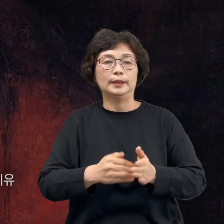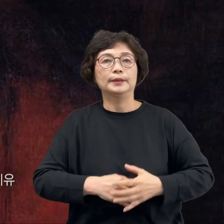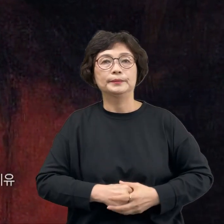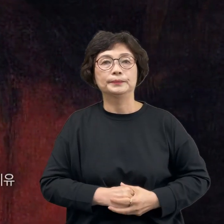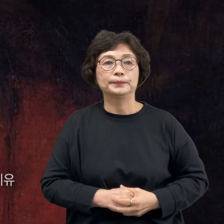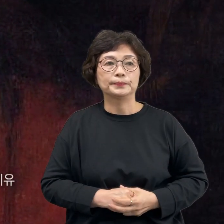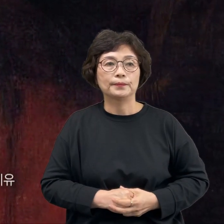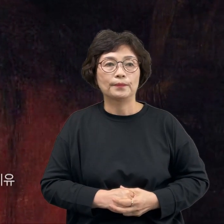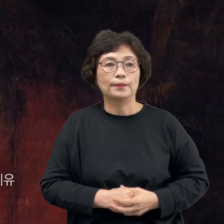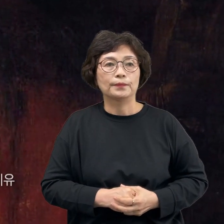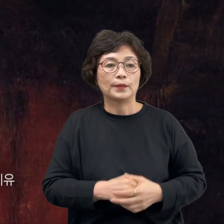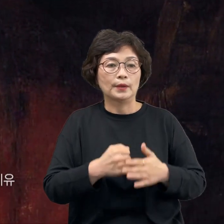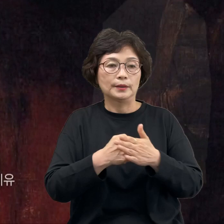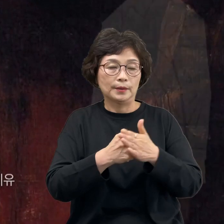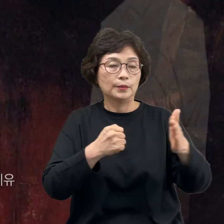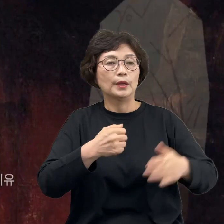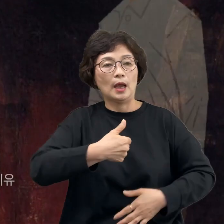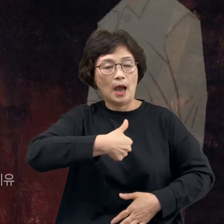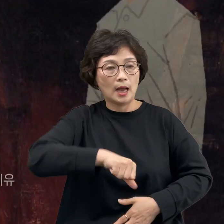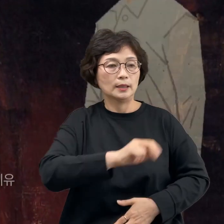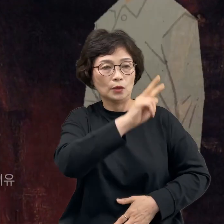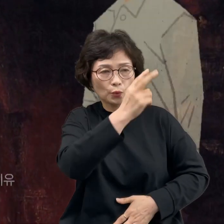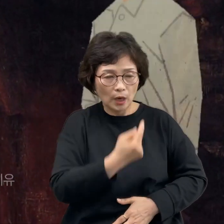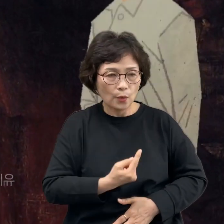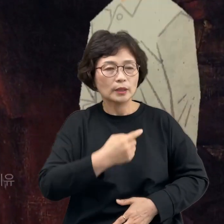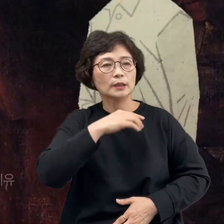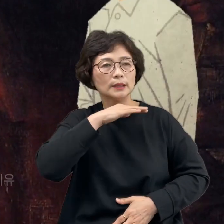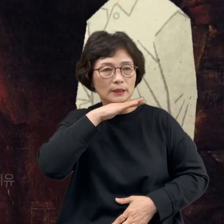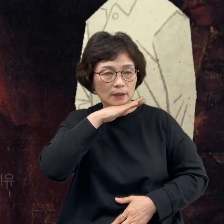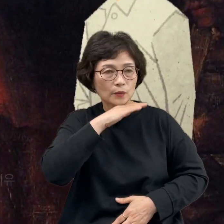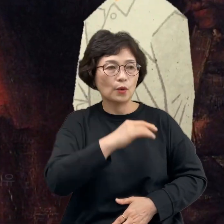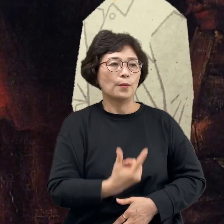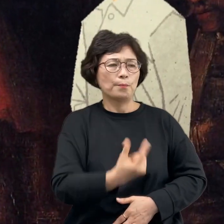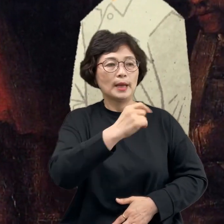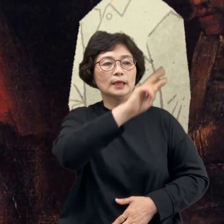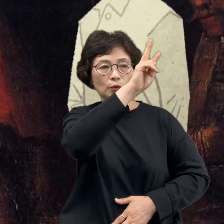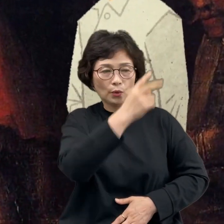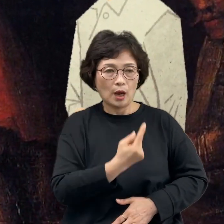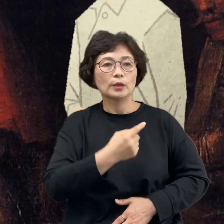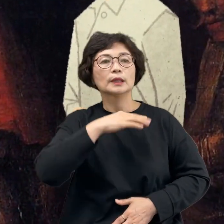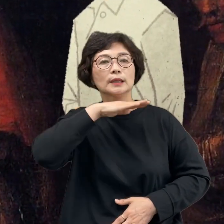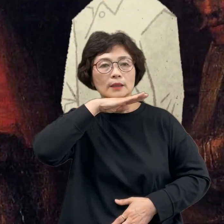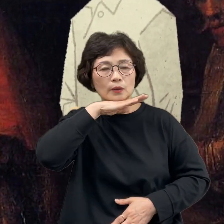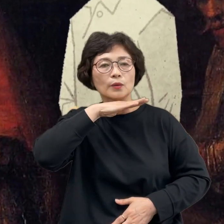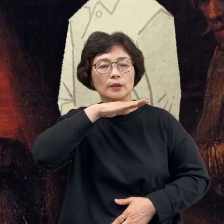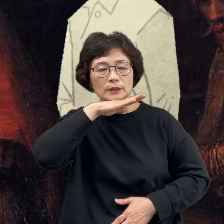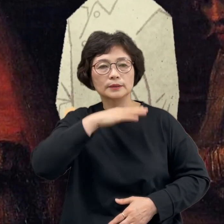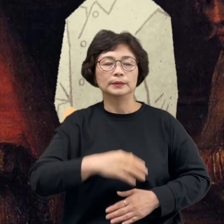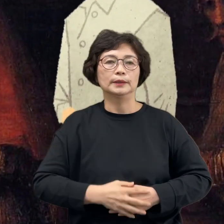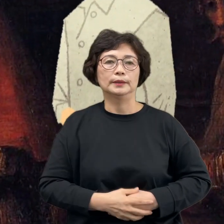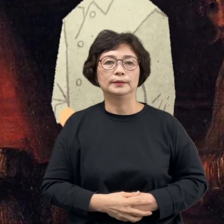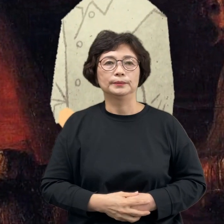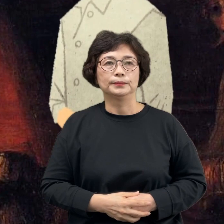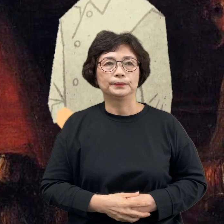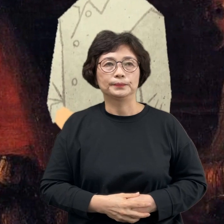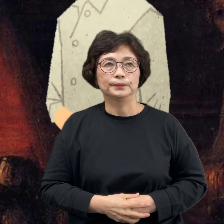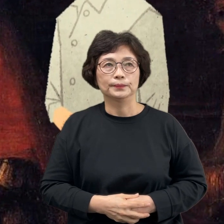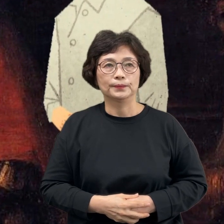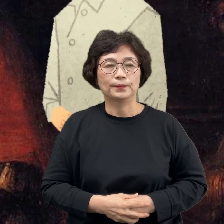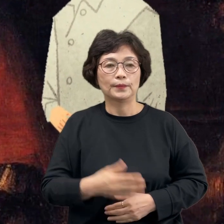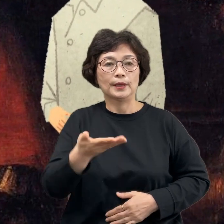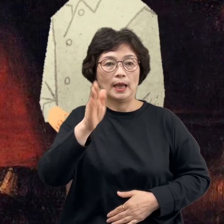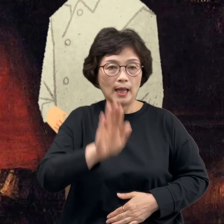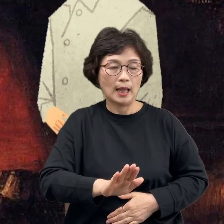이미 용서하셨습니다. 그래서 아들이 돌아오기를, 어서 돌아오기를 기다리고